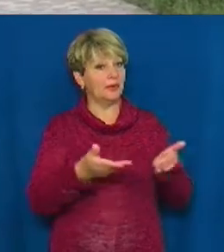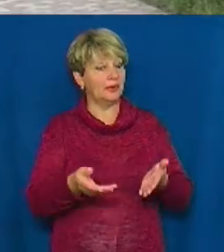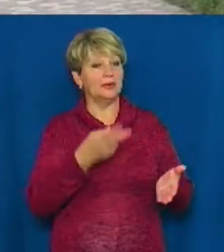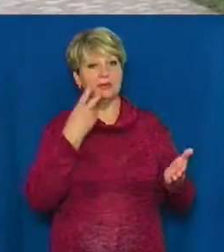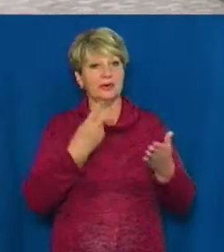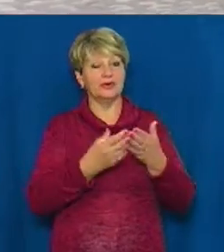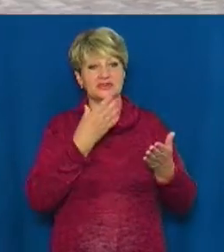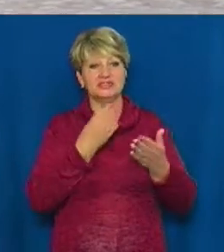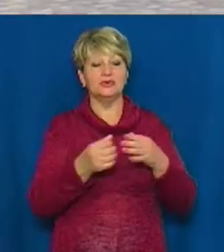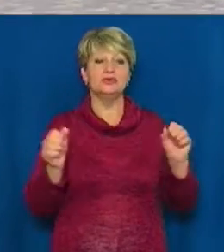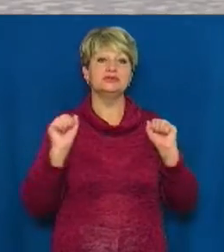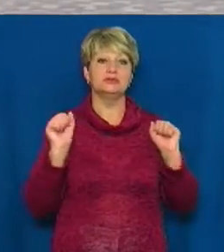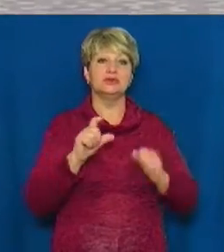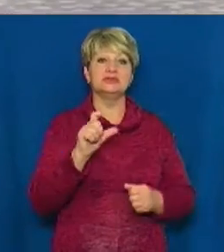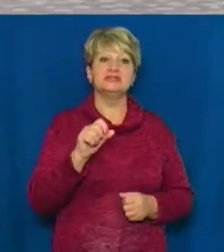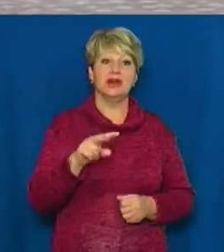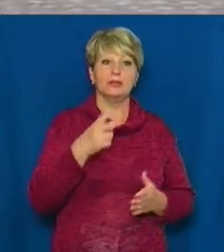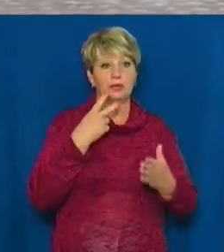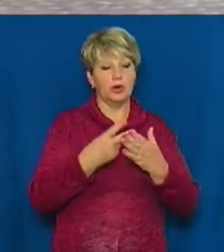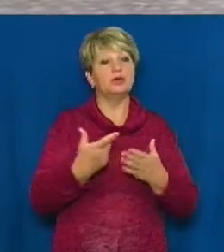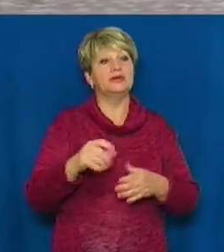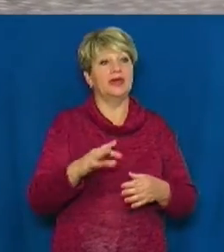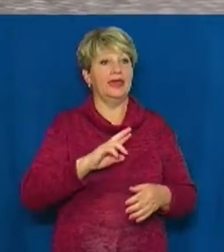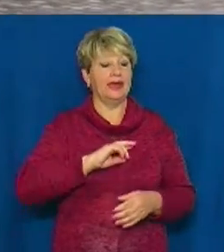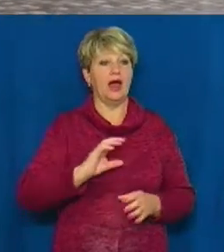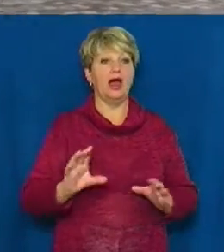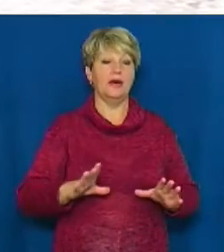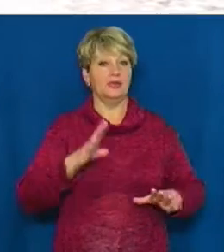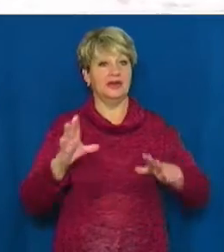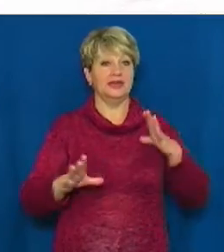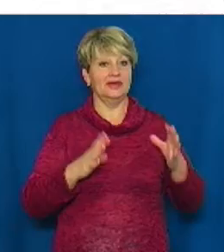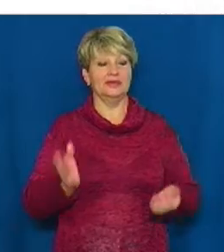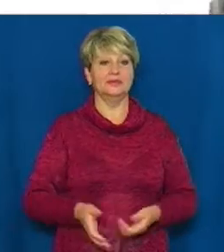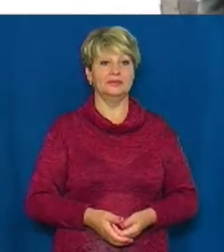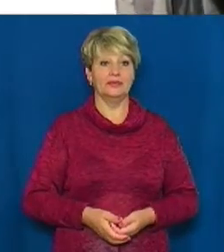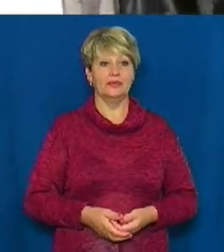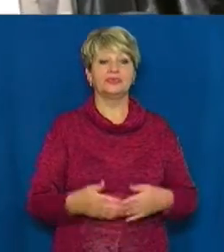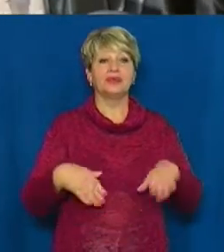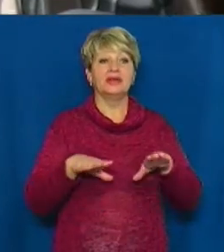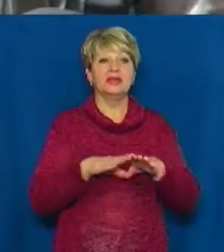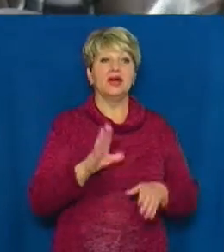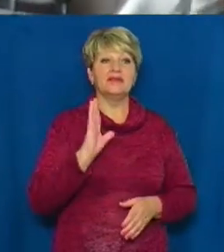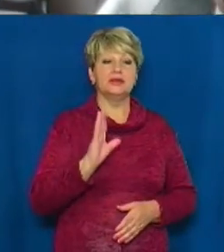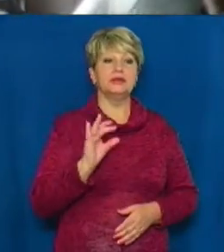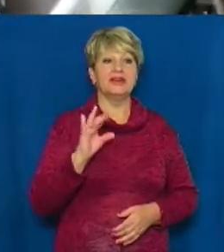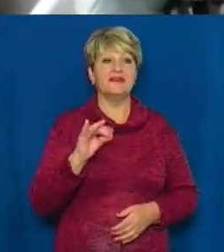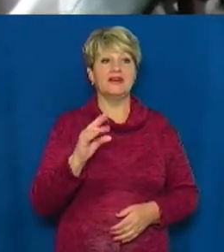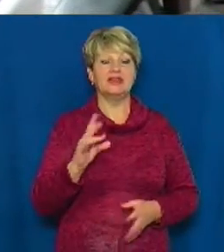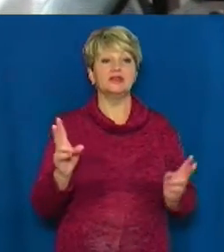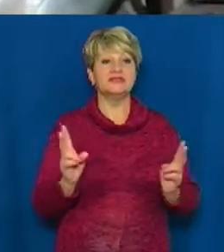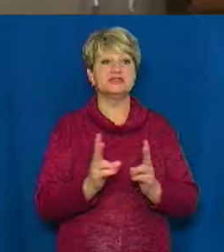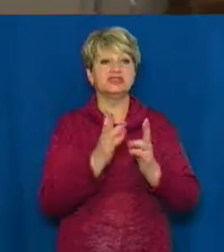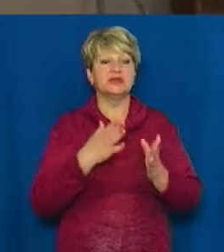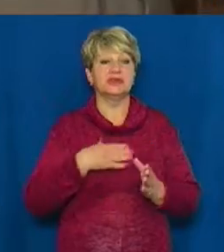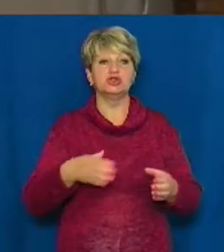вам свій спортзал, покажу, де тренуюся, де кую, побіди. Так Володимир Іваненко зустрічає нашу знімальну групу.